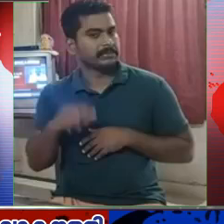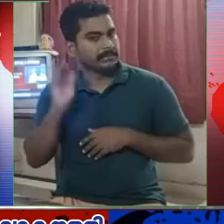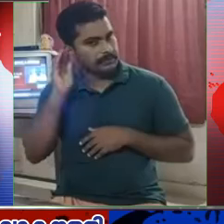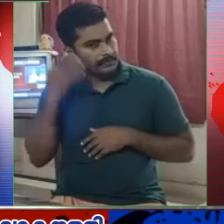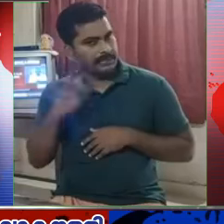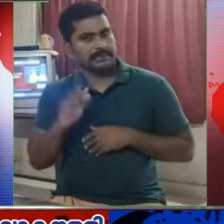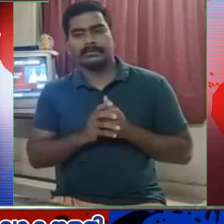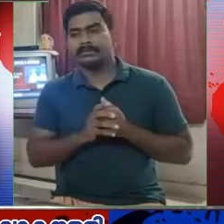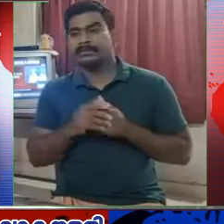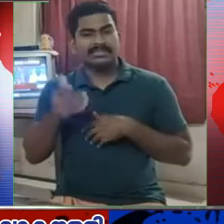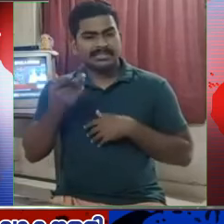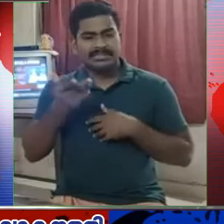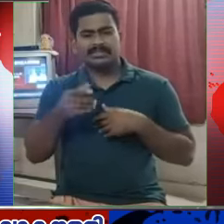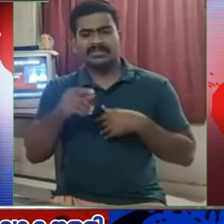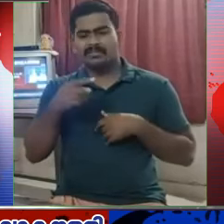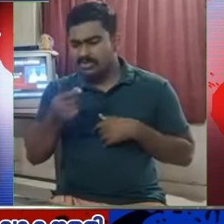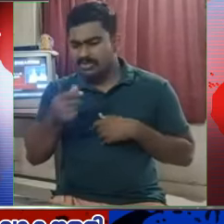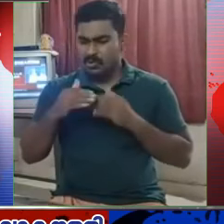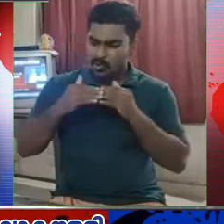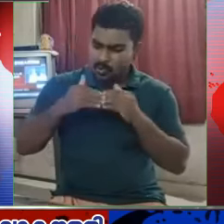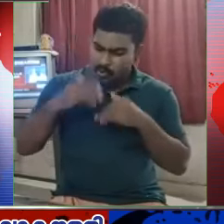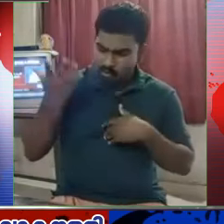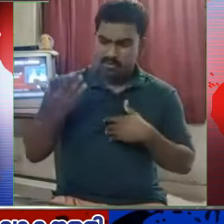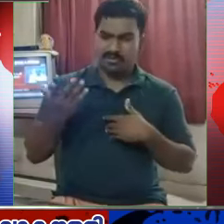ചരക്ക് ഗതാഗത കാര്യത്തിൽ